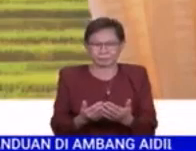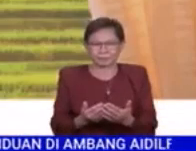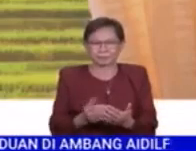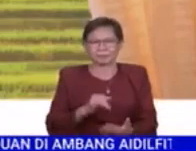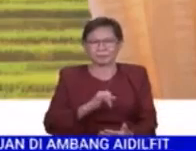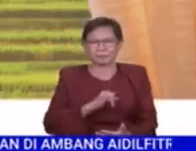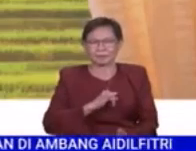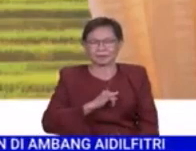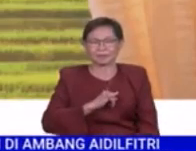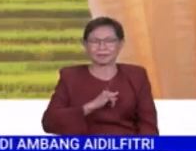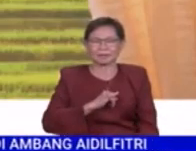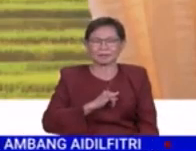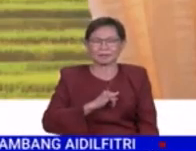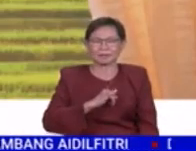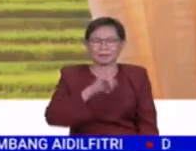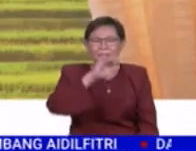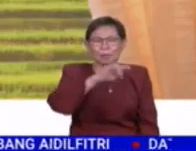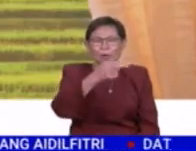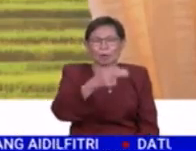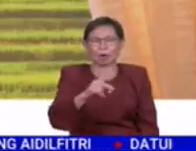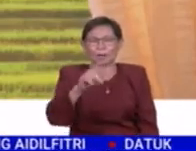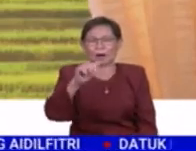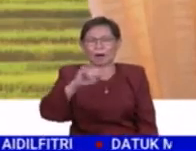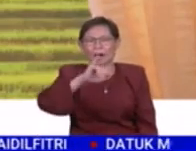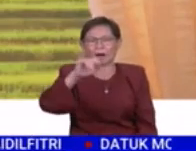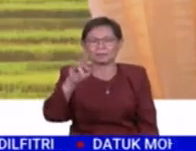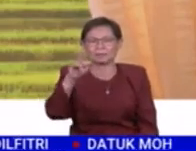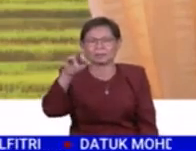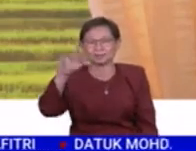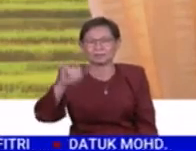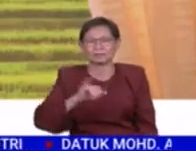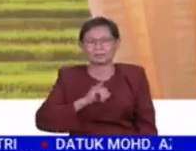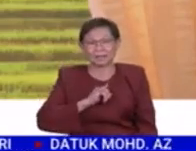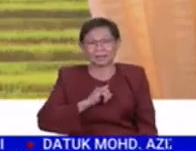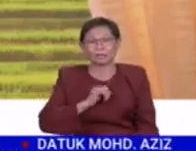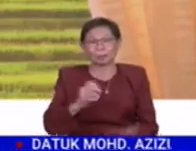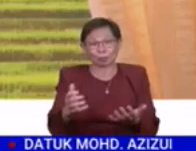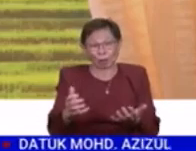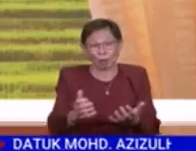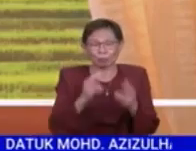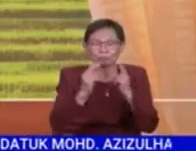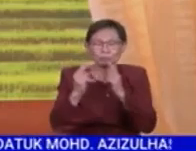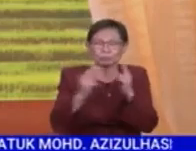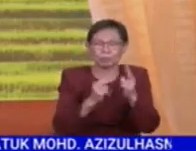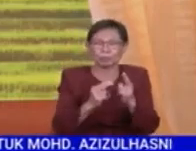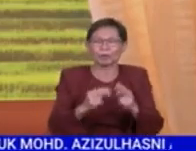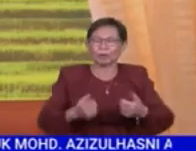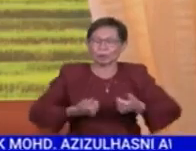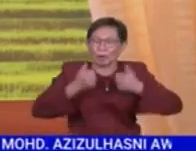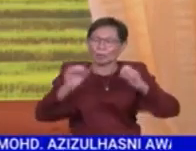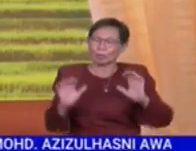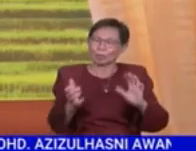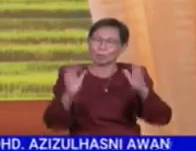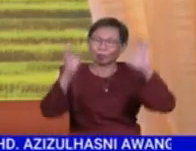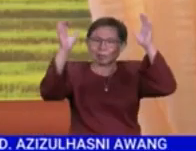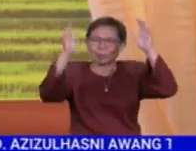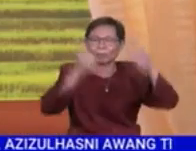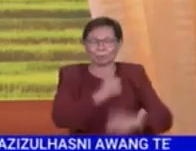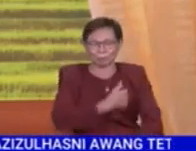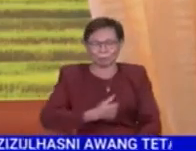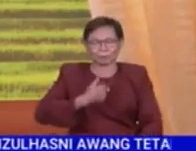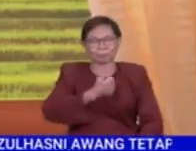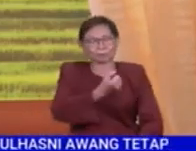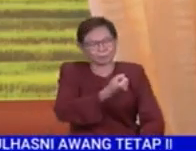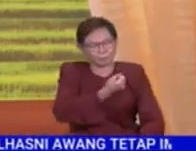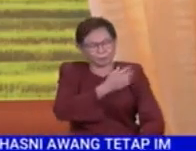Bismillahirrahmanirrahim. Saya Muhammad Al-Jufri bin Jamari. Di sini saya ingin mengambil kesempatan untuk mengucapkan selamat Hari Raya Aidilfitri. Maaf